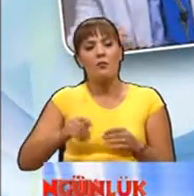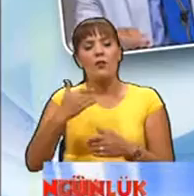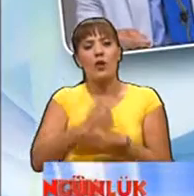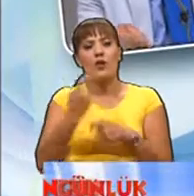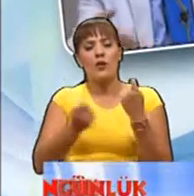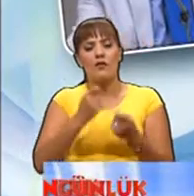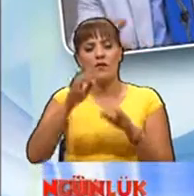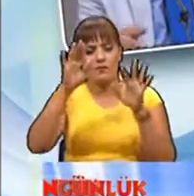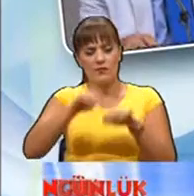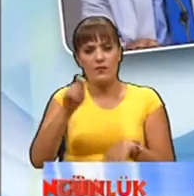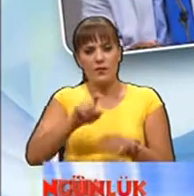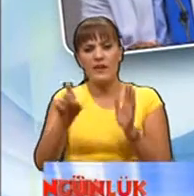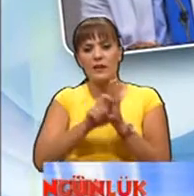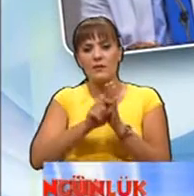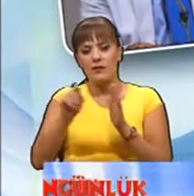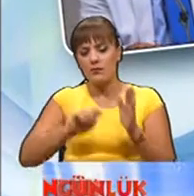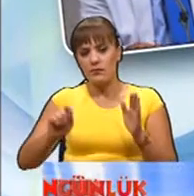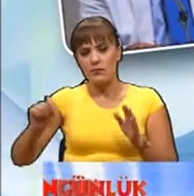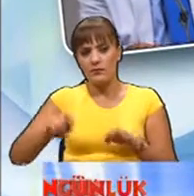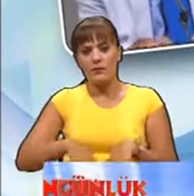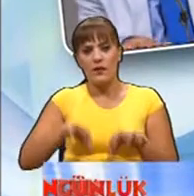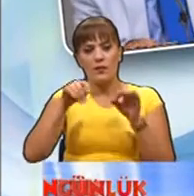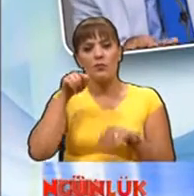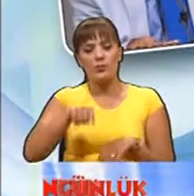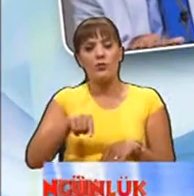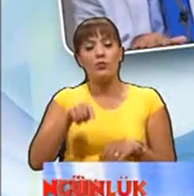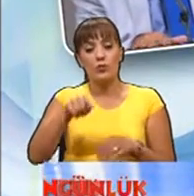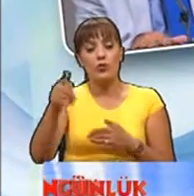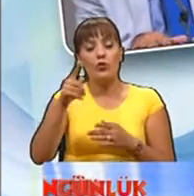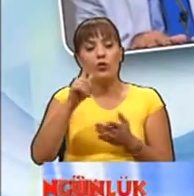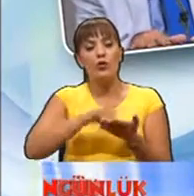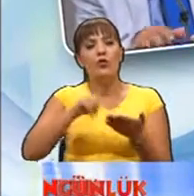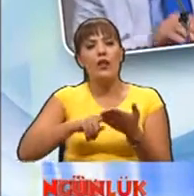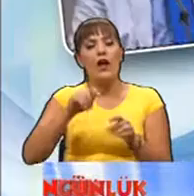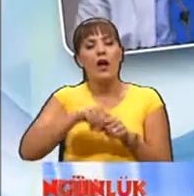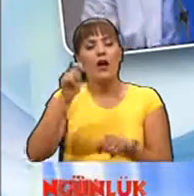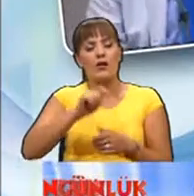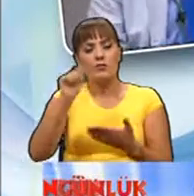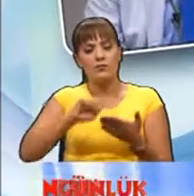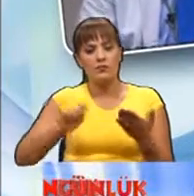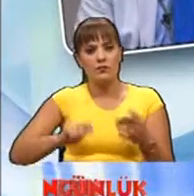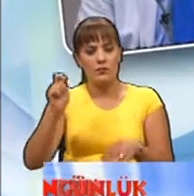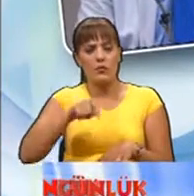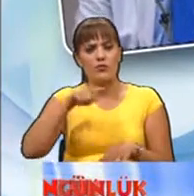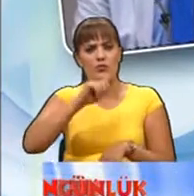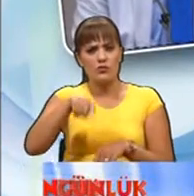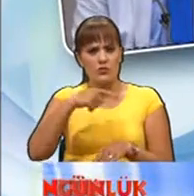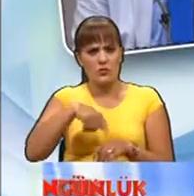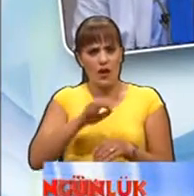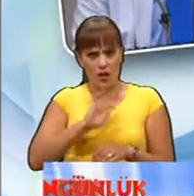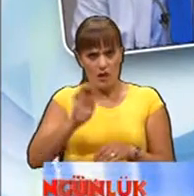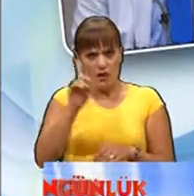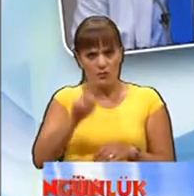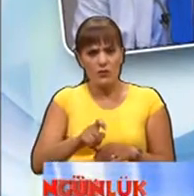görevlilerini. Zapta geçin, kimliklerini tespit edin. Bunu bu tutanağa geçiriyor. Peki hocam, sizce bu süre koşulu yeterli